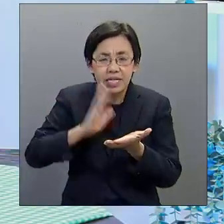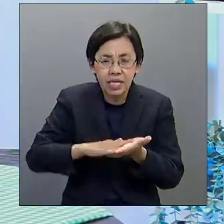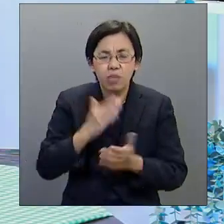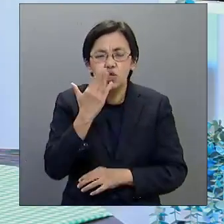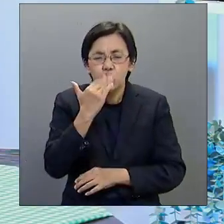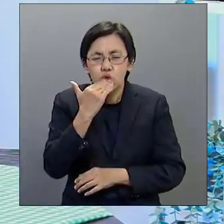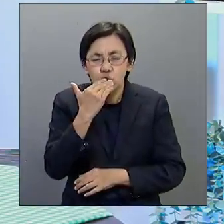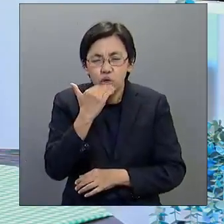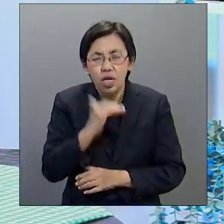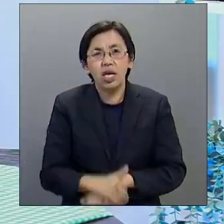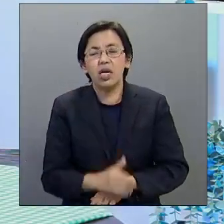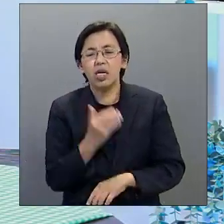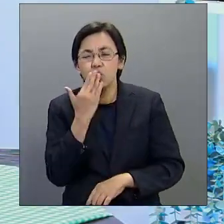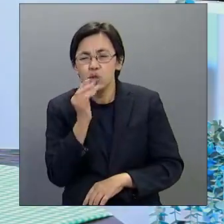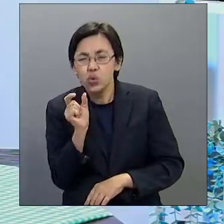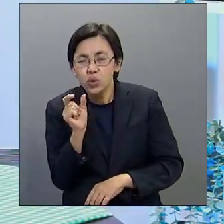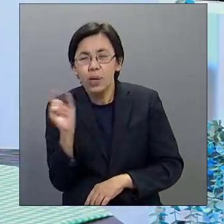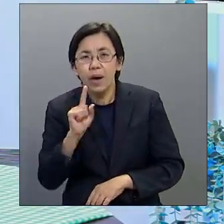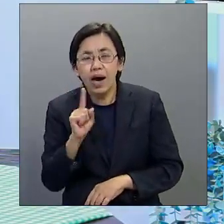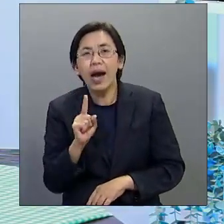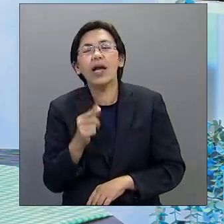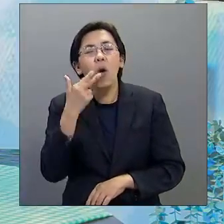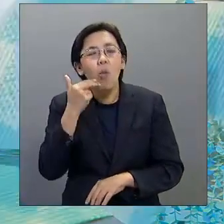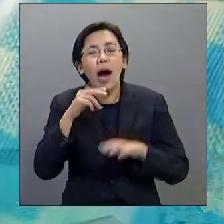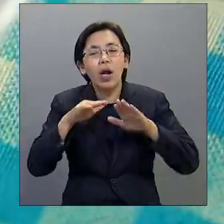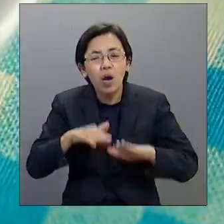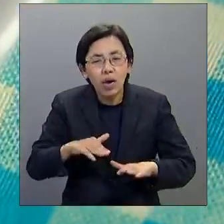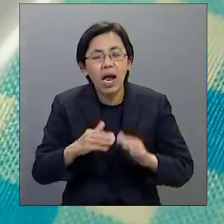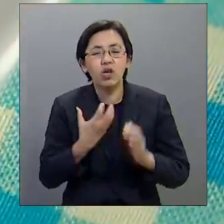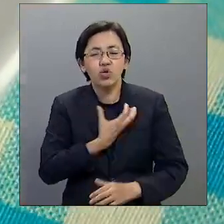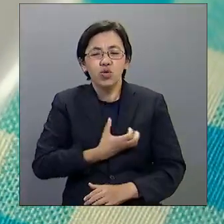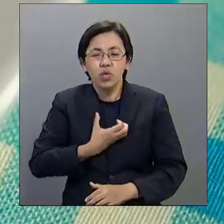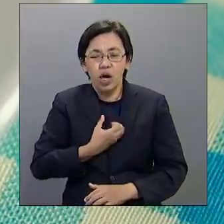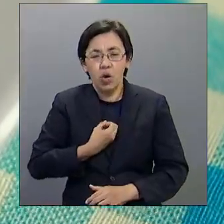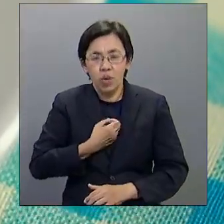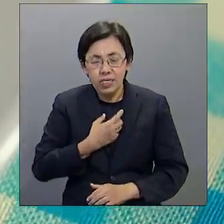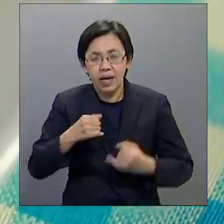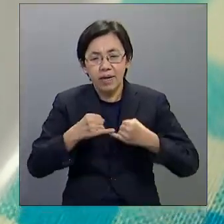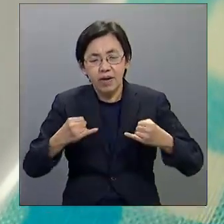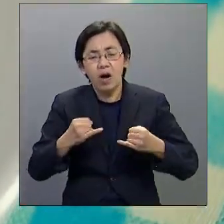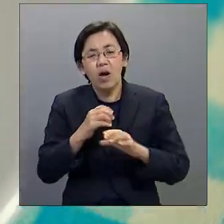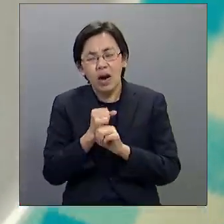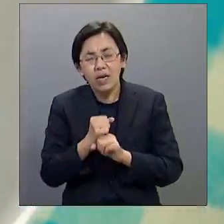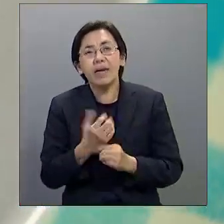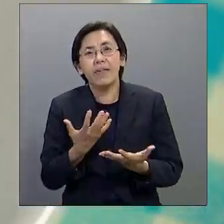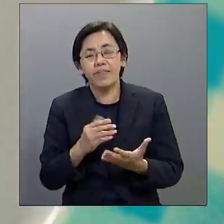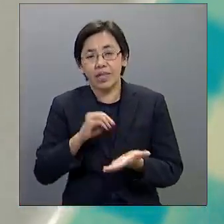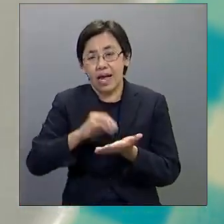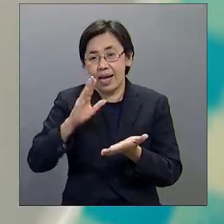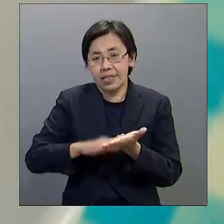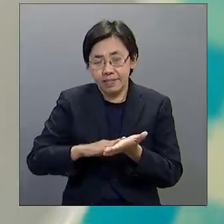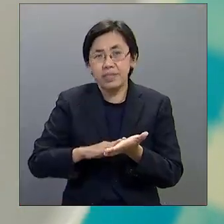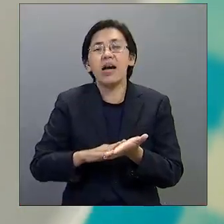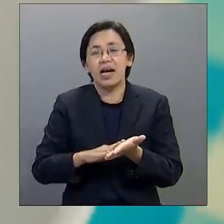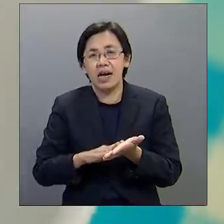มีสารที่ชื่อว่าแคปไซซินช่วยลดน้ำตาลช่วยต้านการอักเสบของหัวใจและหลอดเลือดแล้วก็กระเทียมมีอาริซินที่